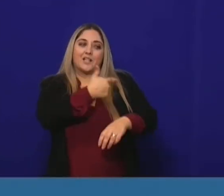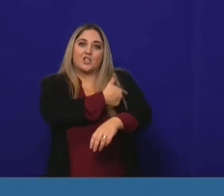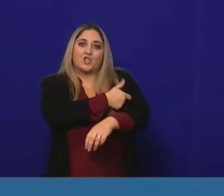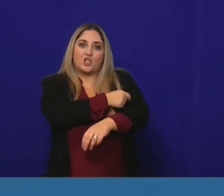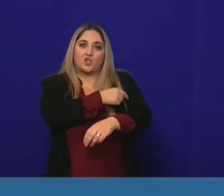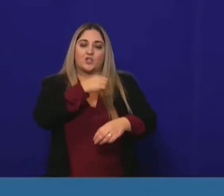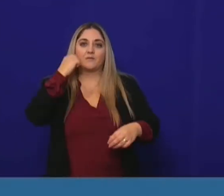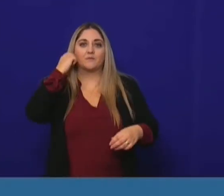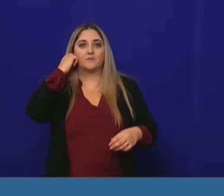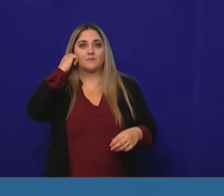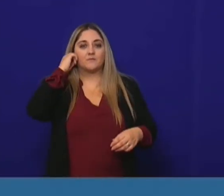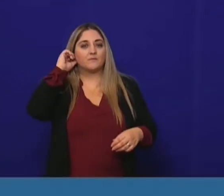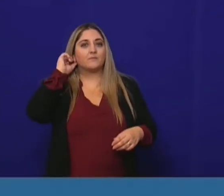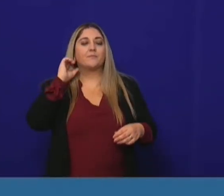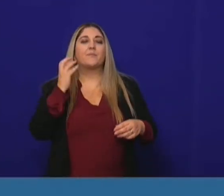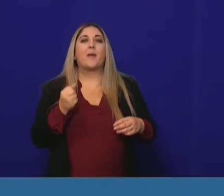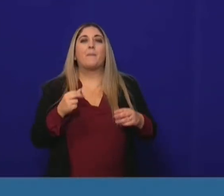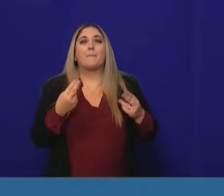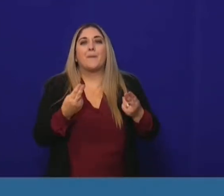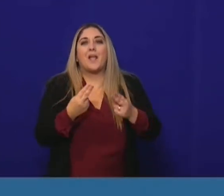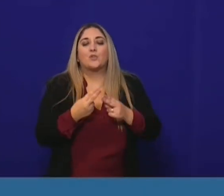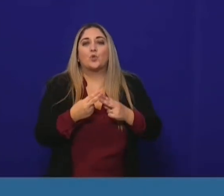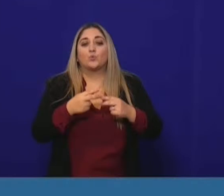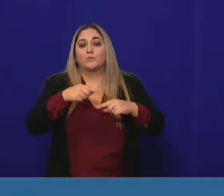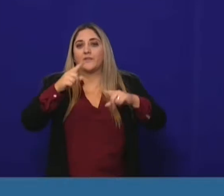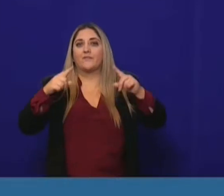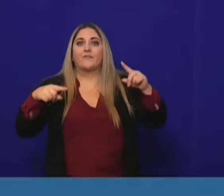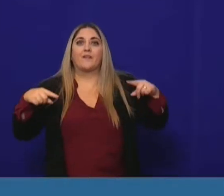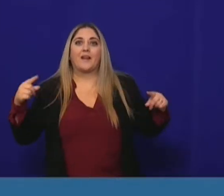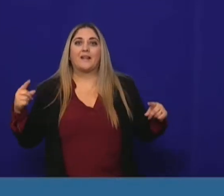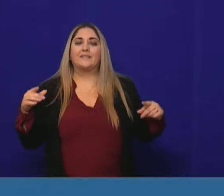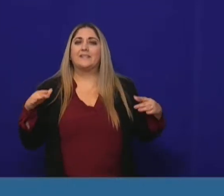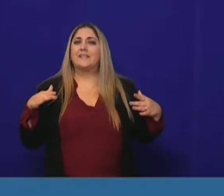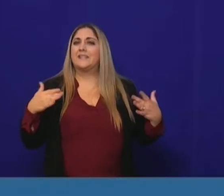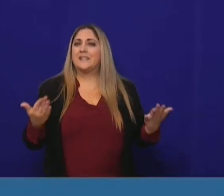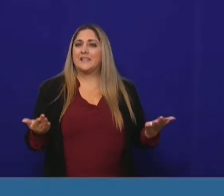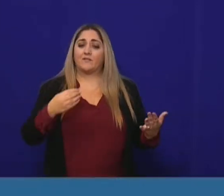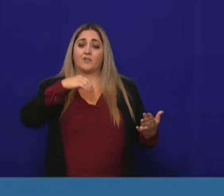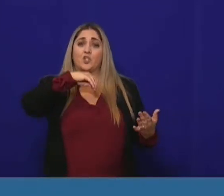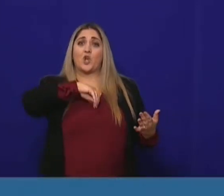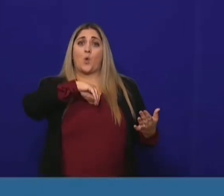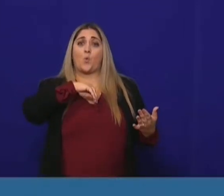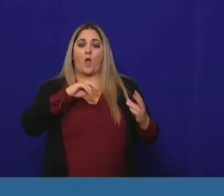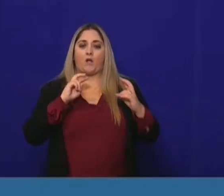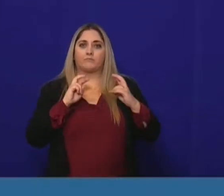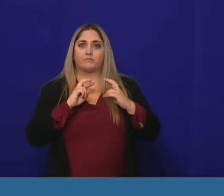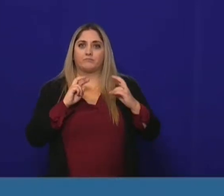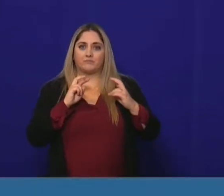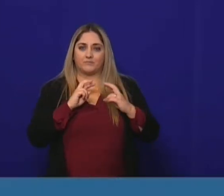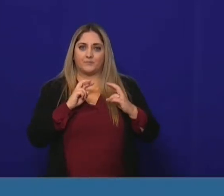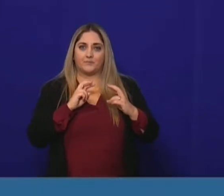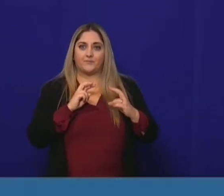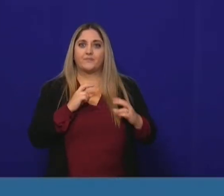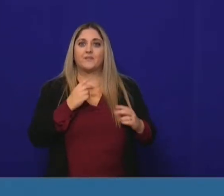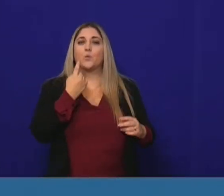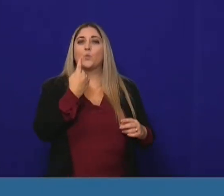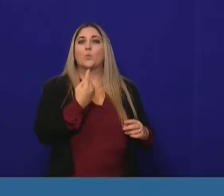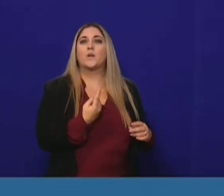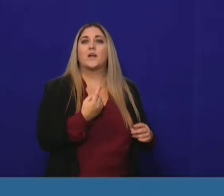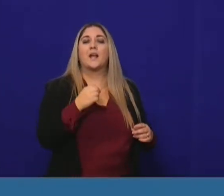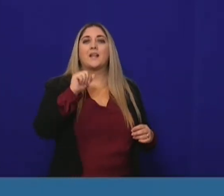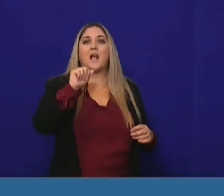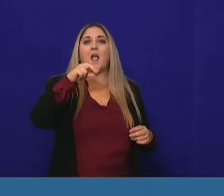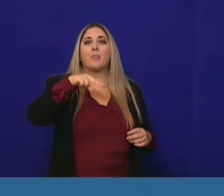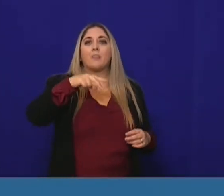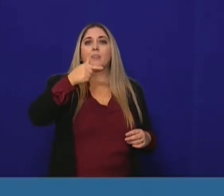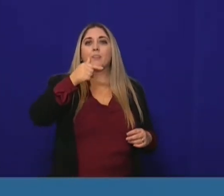Hemm diversi modi kif vaksin tagħmel immunity fil-persuna li inti għandek minnhom li huma l-antibodies li